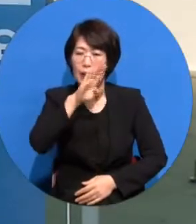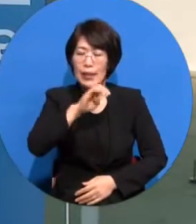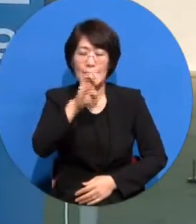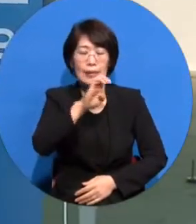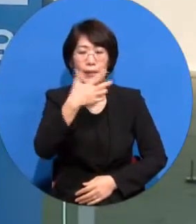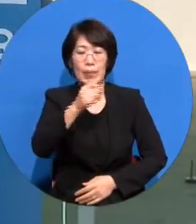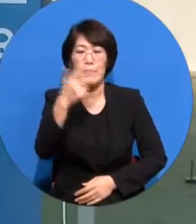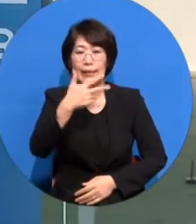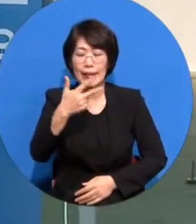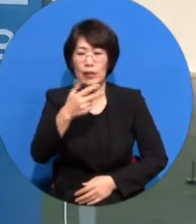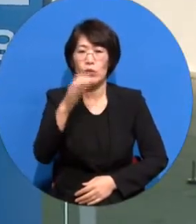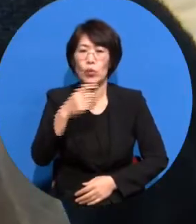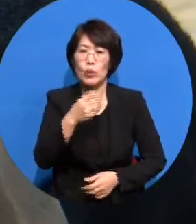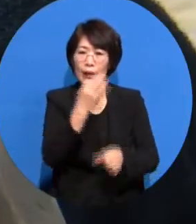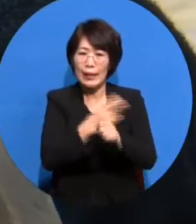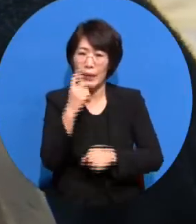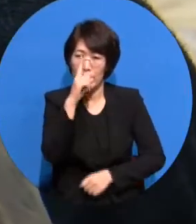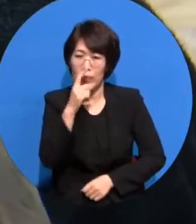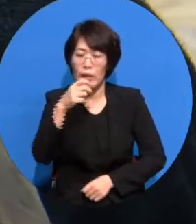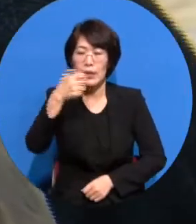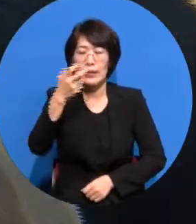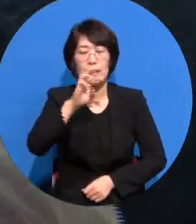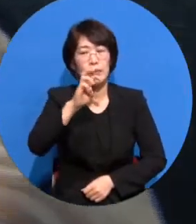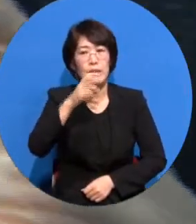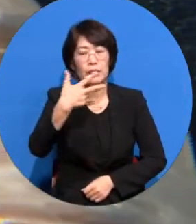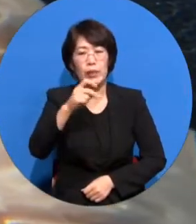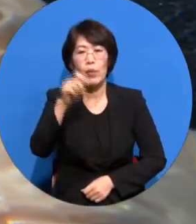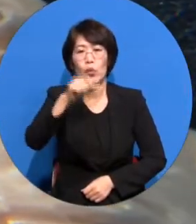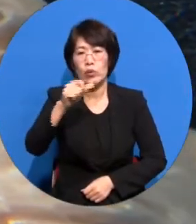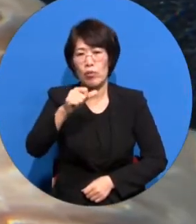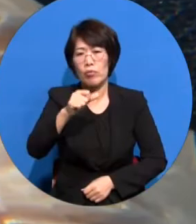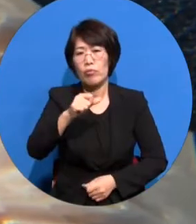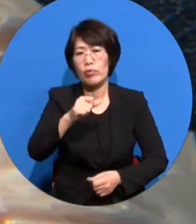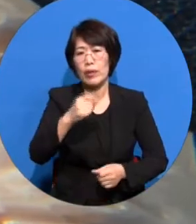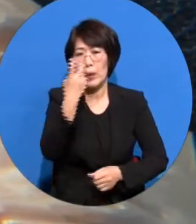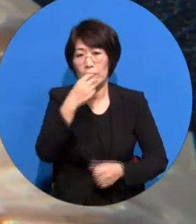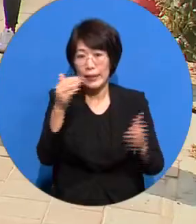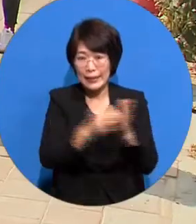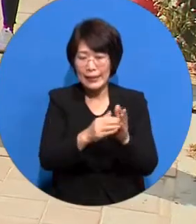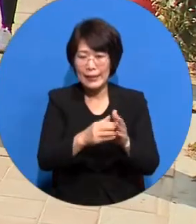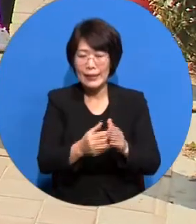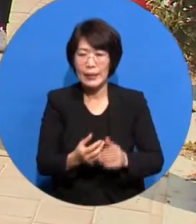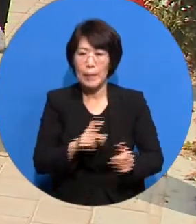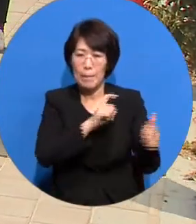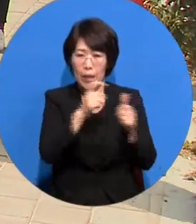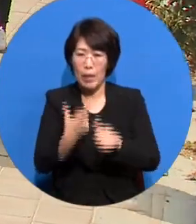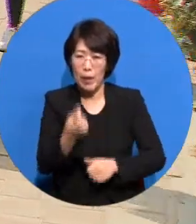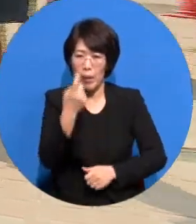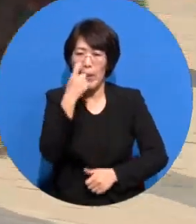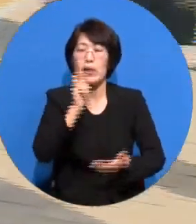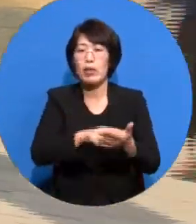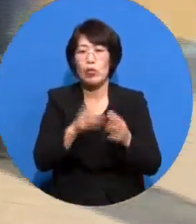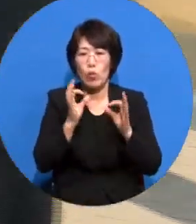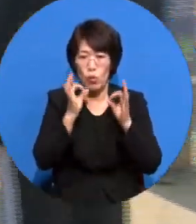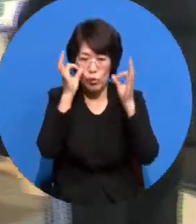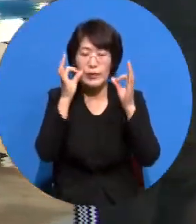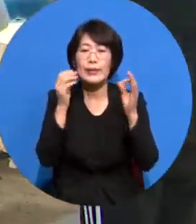신속 항원 검사 325,000 원 을 제시해 확진 져 조기 발견을 위해 대응해 씁니다